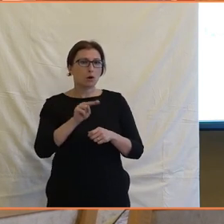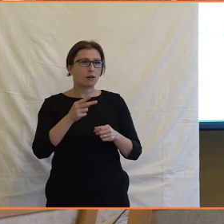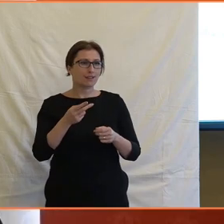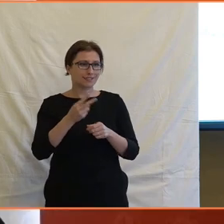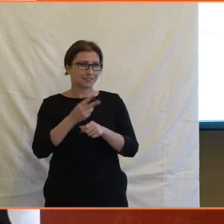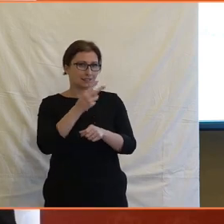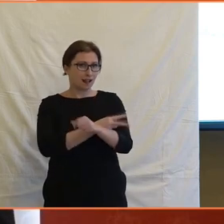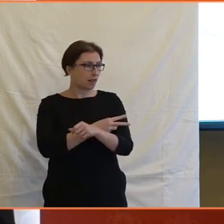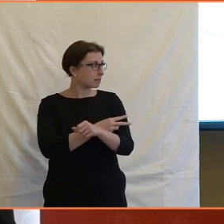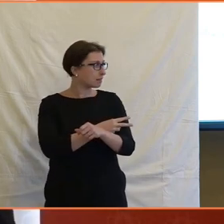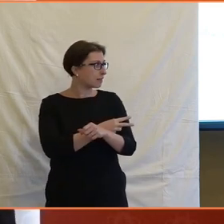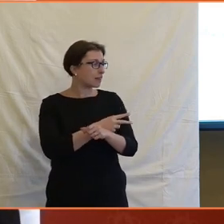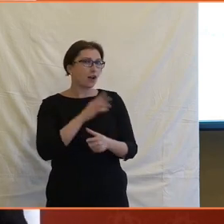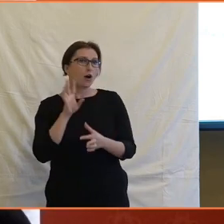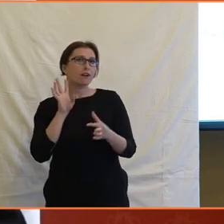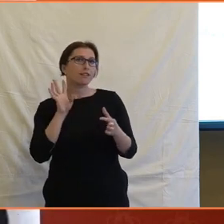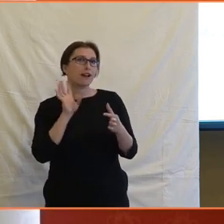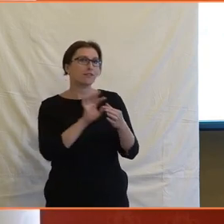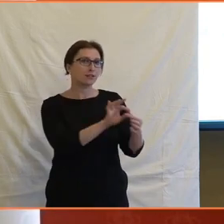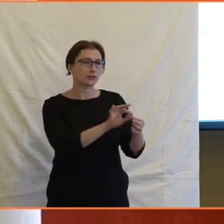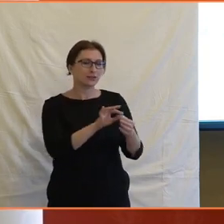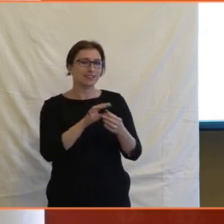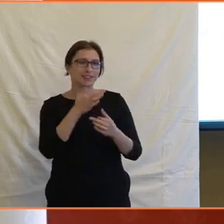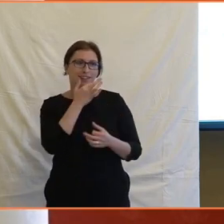státu, což asi dobře navazuje na ten závěr.